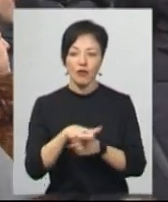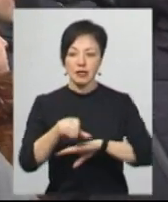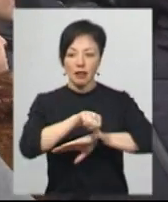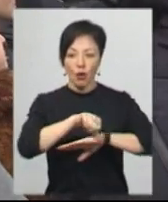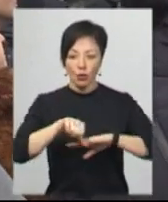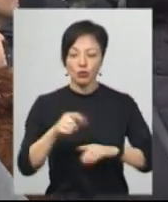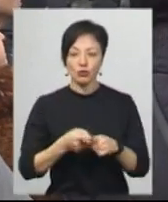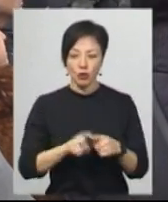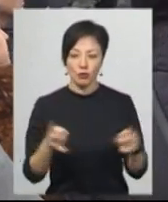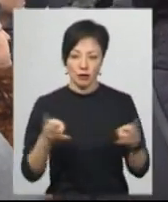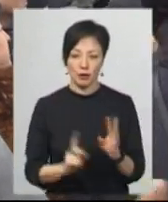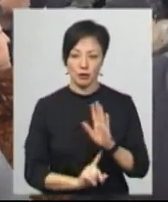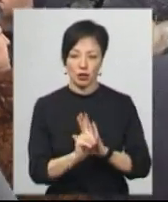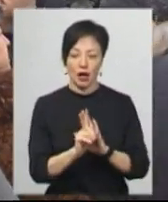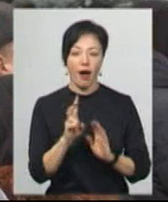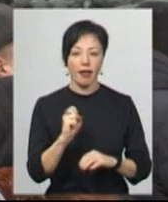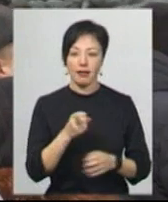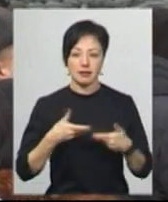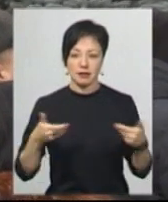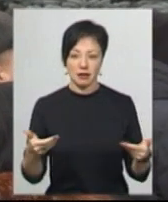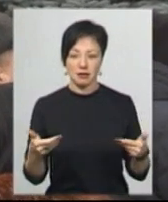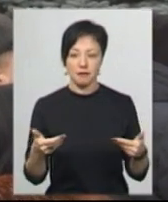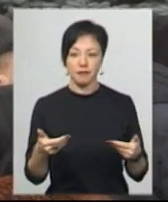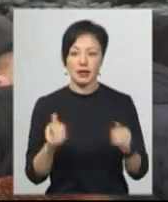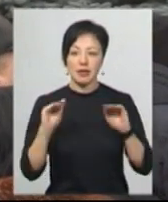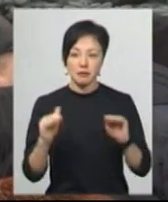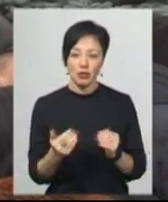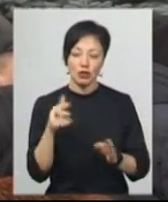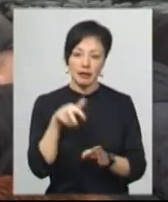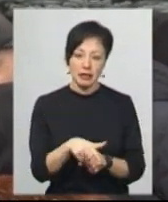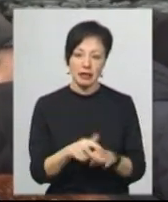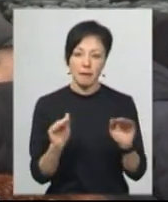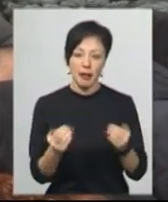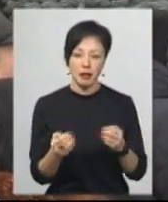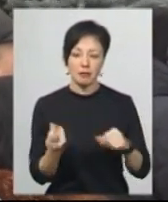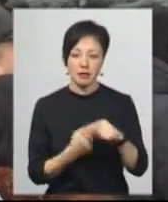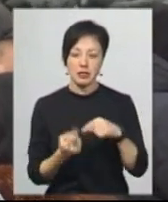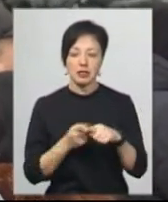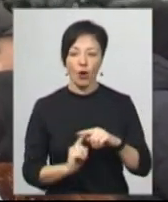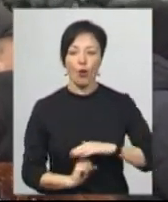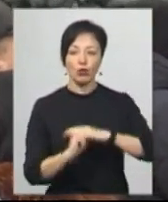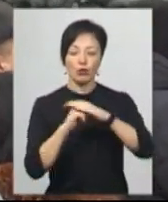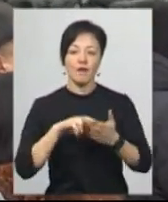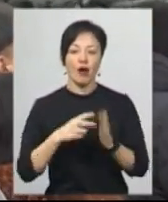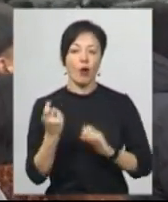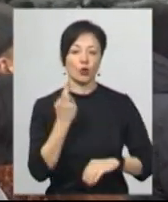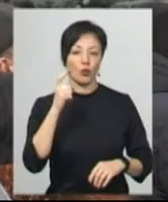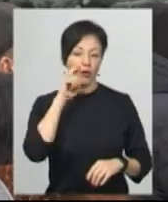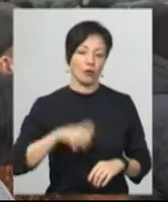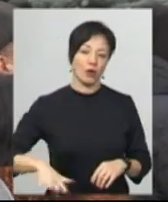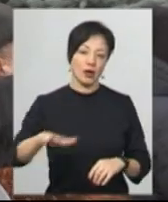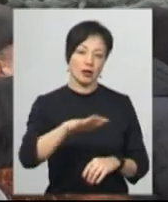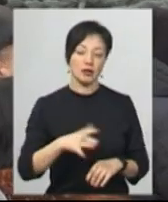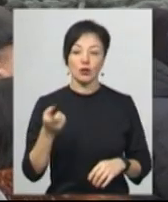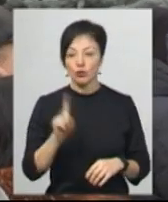кордоні. З цього потрібно починати, а не з нас. Зменшити тиск на малий бізнес, тому що це основа економіки в Україні.